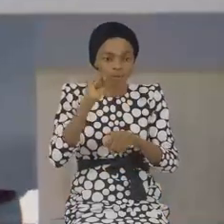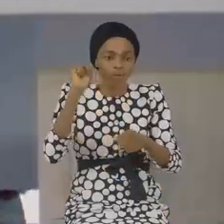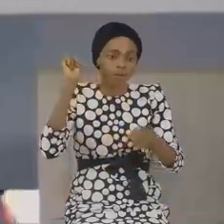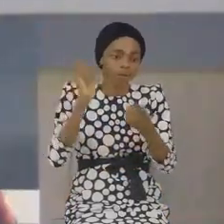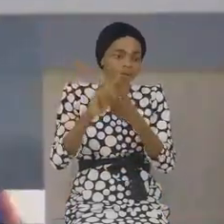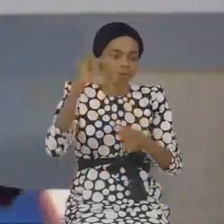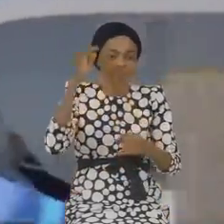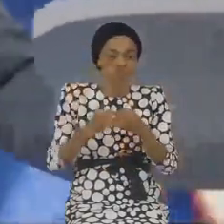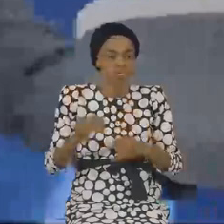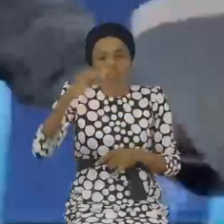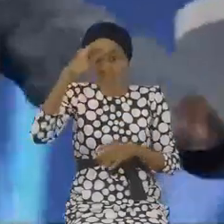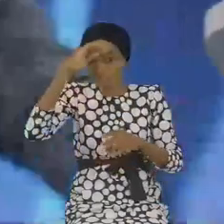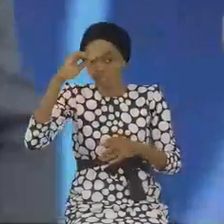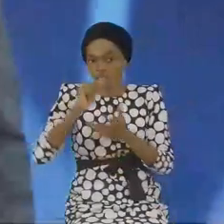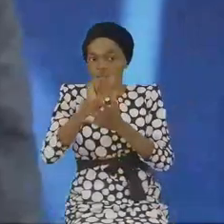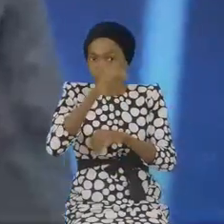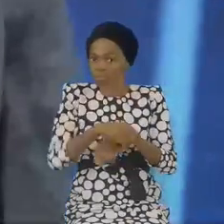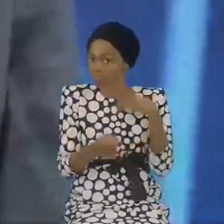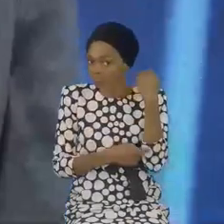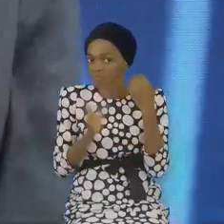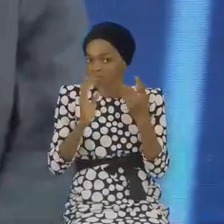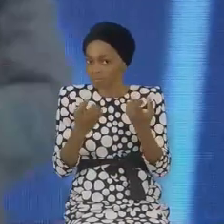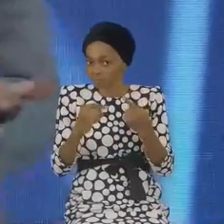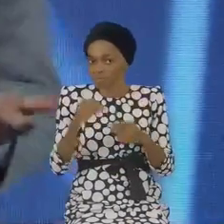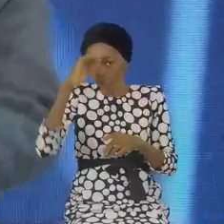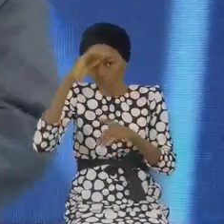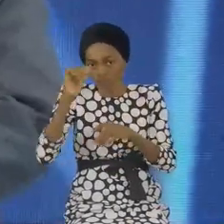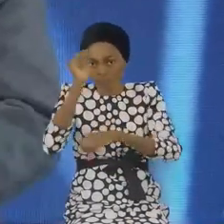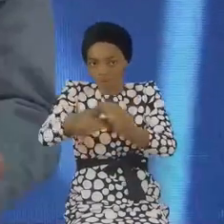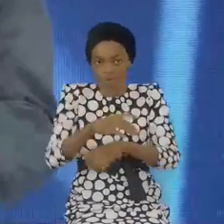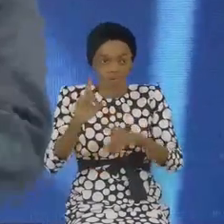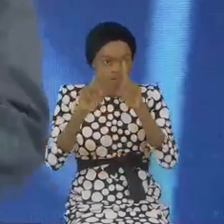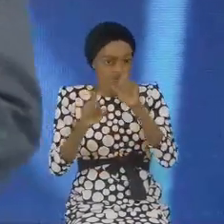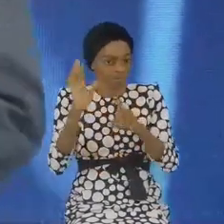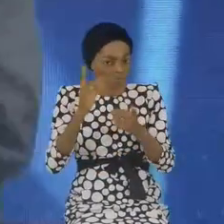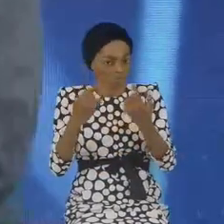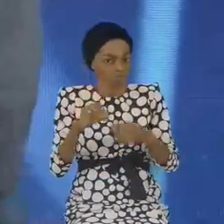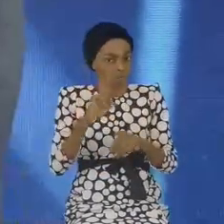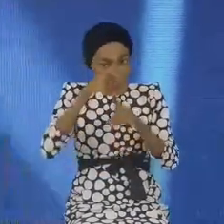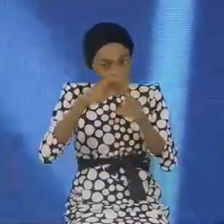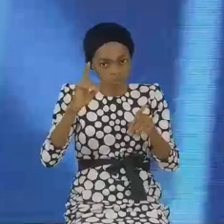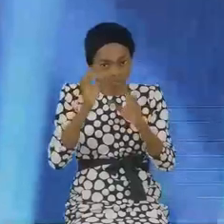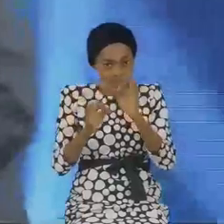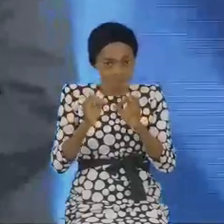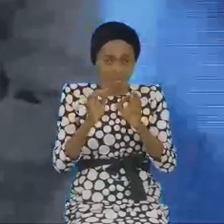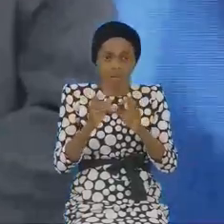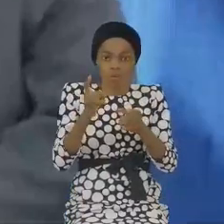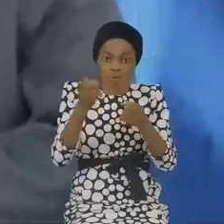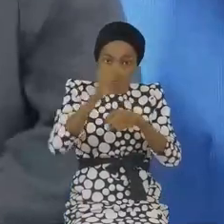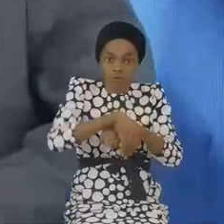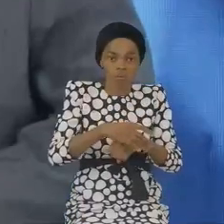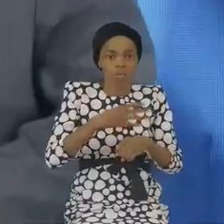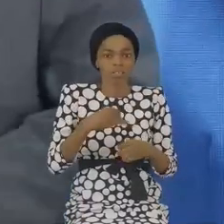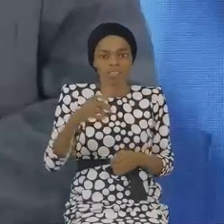qui vaincra, la tentation va venir, celui qui vaincra, les épreuves vont venir, celui qui vaincra, les Égyptiens vont venir frapper à ta